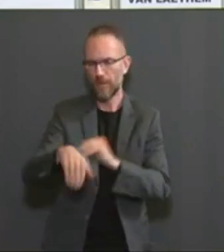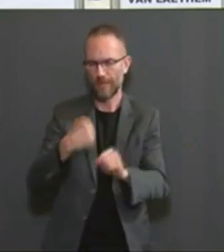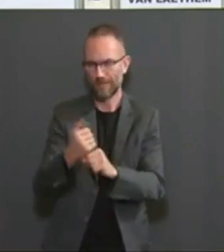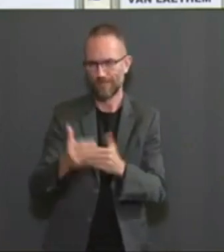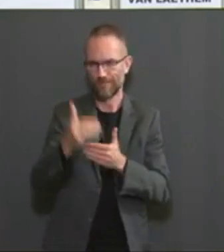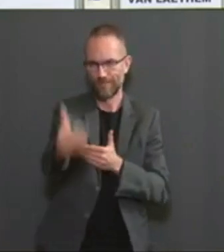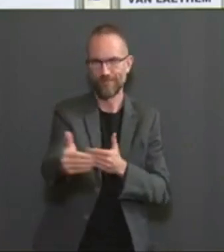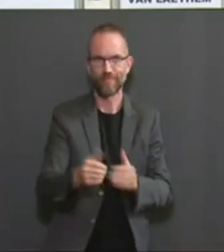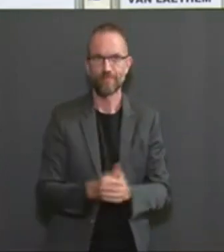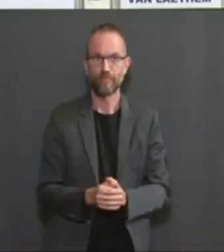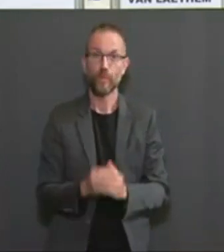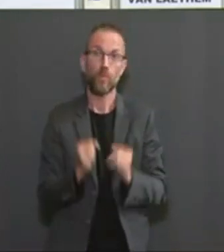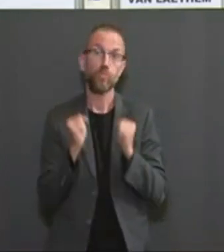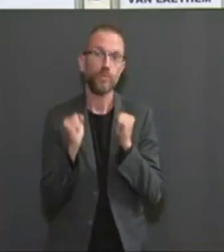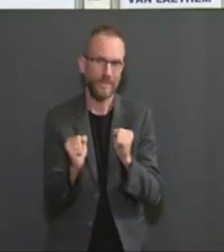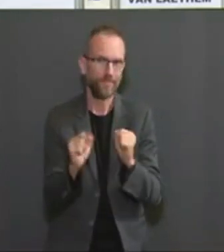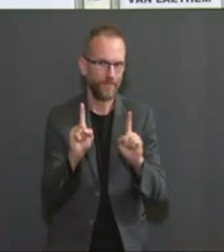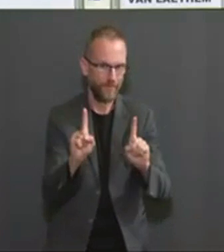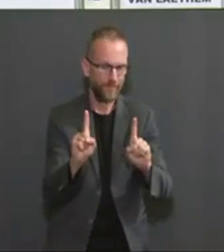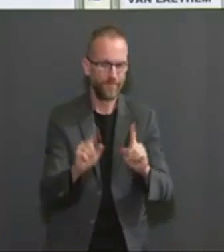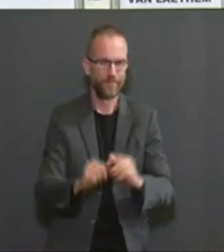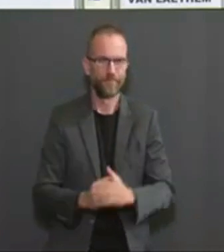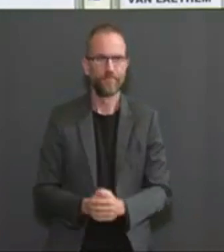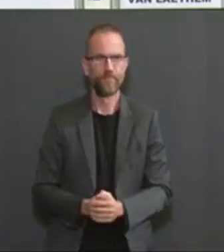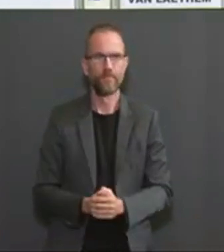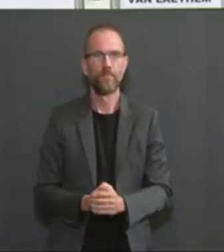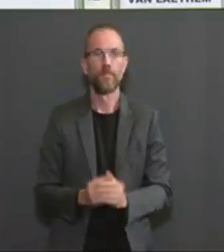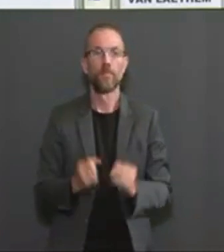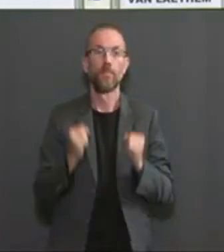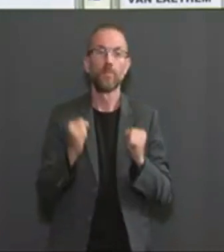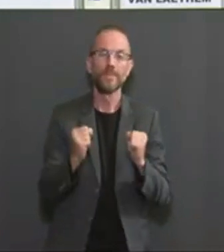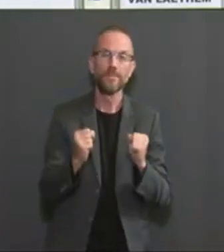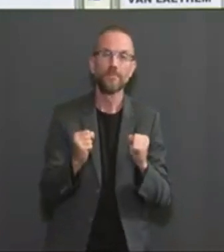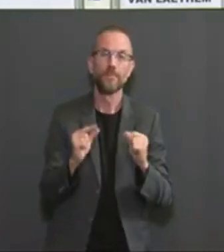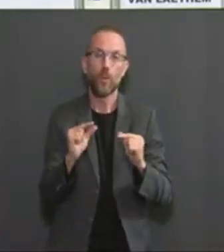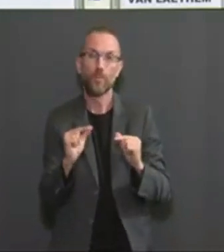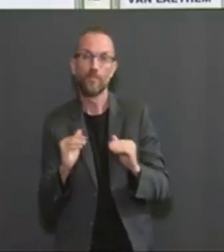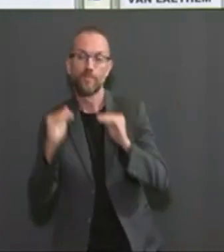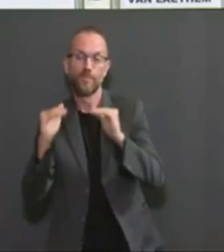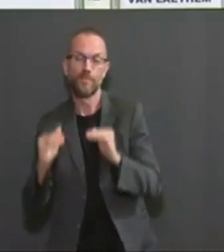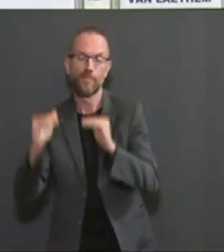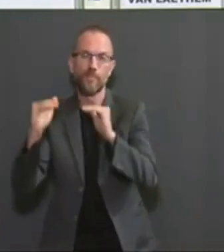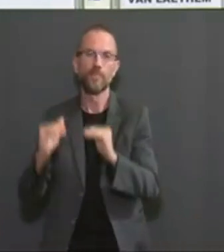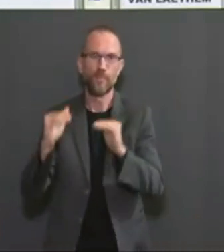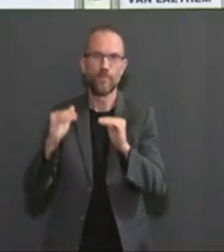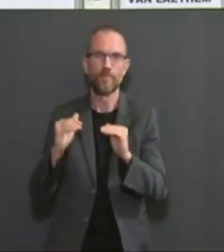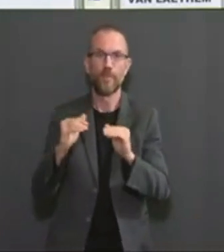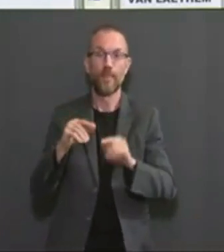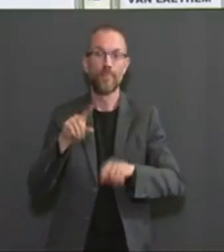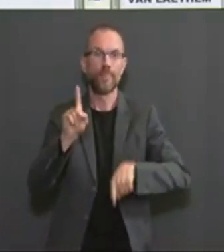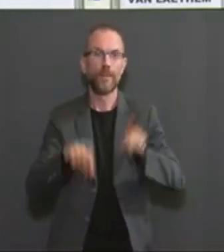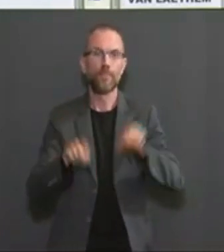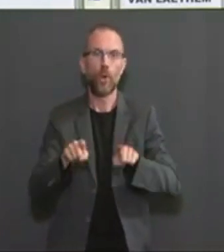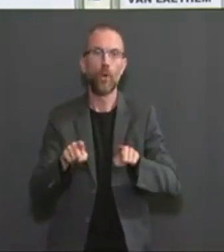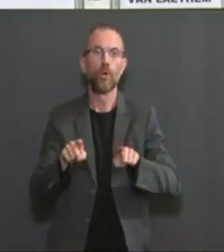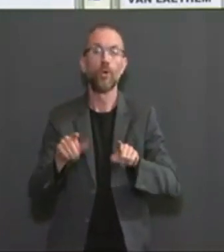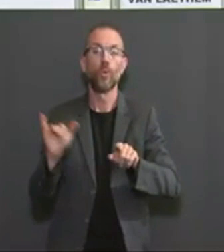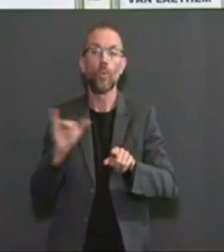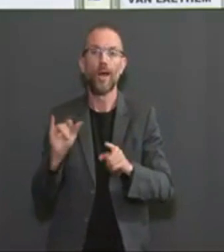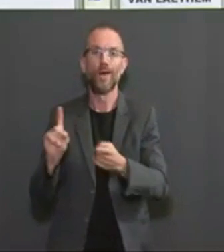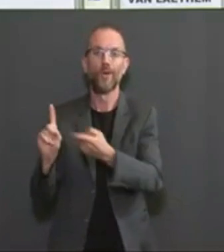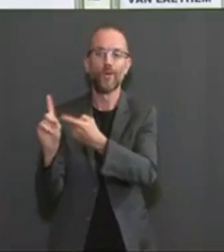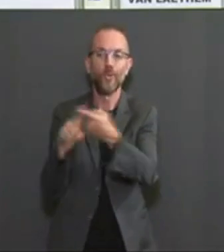être un peu plus élevé en fonction du volume de contacts à haut risque qui serait détecté à ce